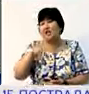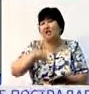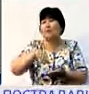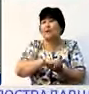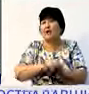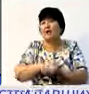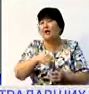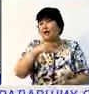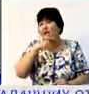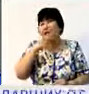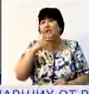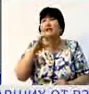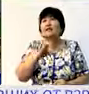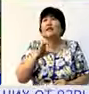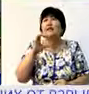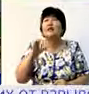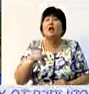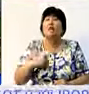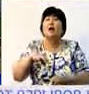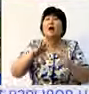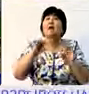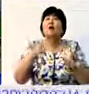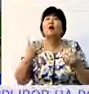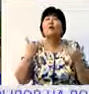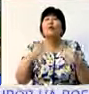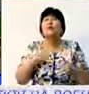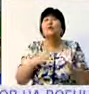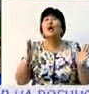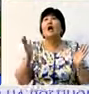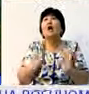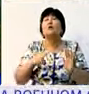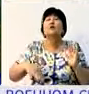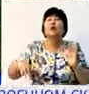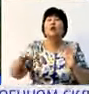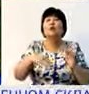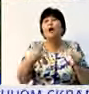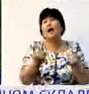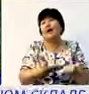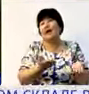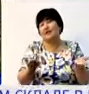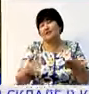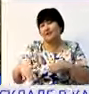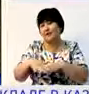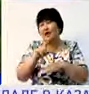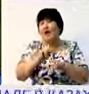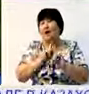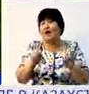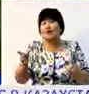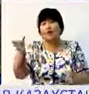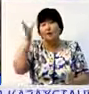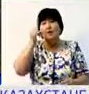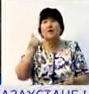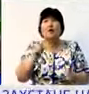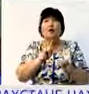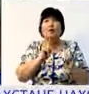художников России Сергея Секирина. Мастер кисти был приятно удивлен природой, регионом, гостеприимством населения. Особенное впечатление на